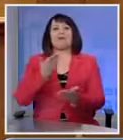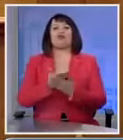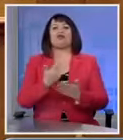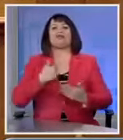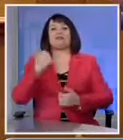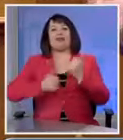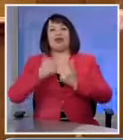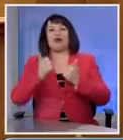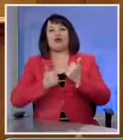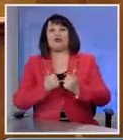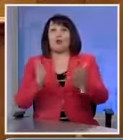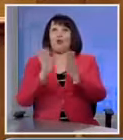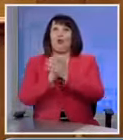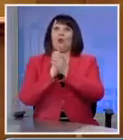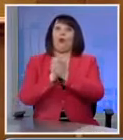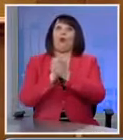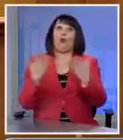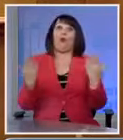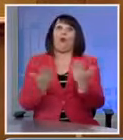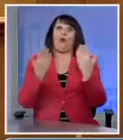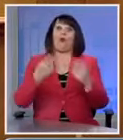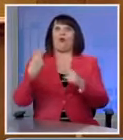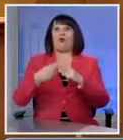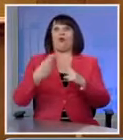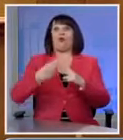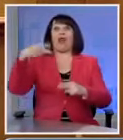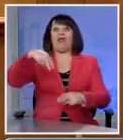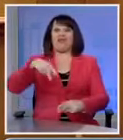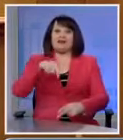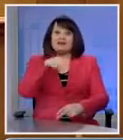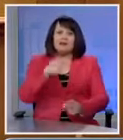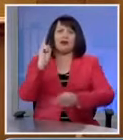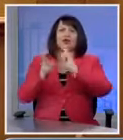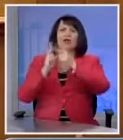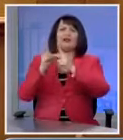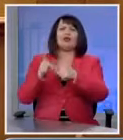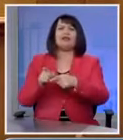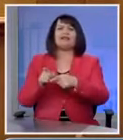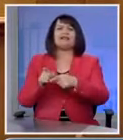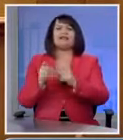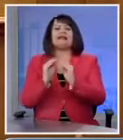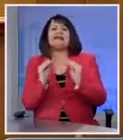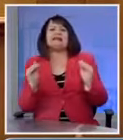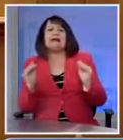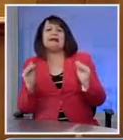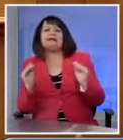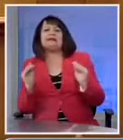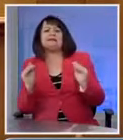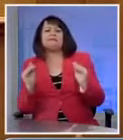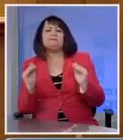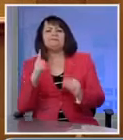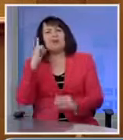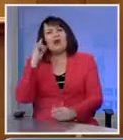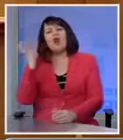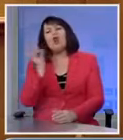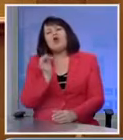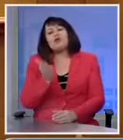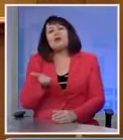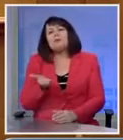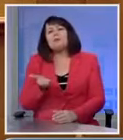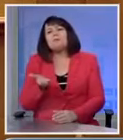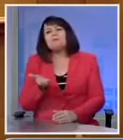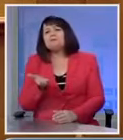διαγωνισμό. Τότε ήταν κορυφαίος πολιτικός παράγων. Σήμερα, που κράτησε μια στάση σύμφωνα με τη λογική